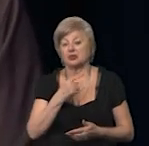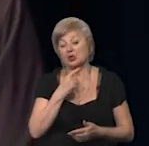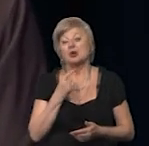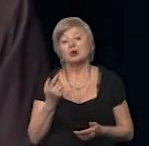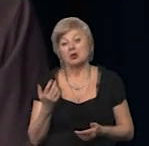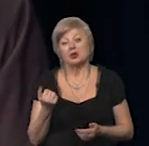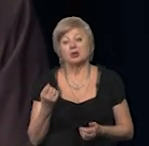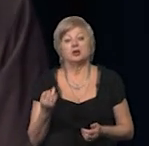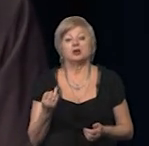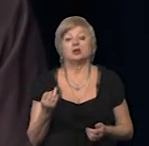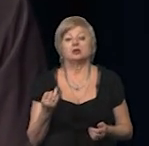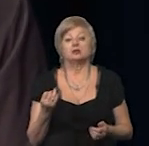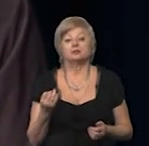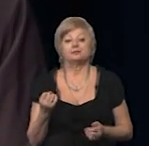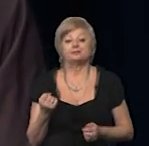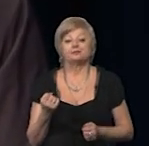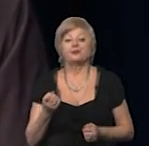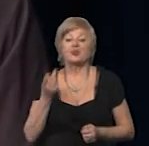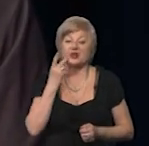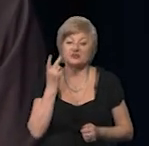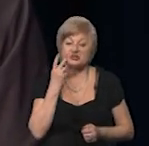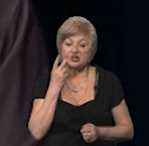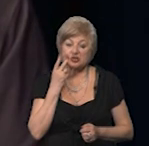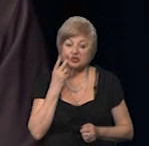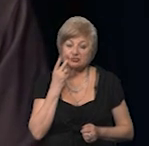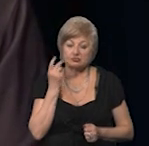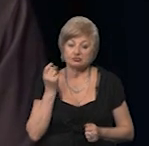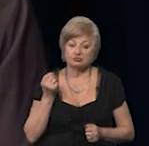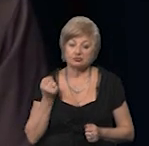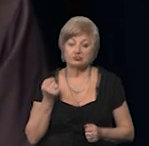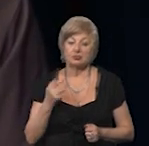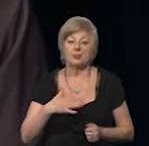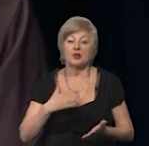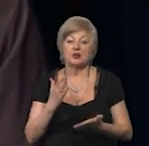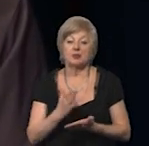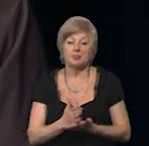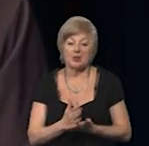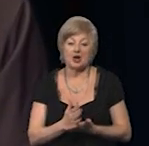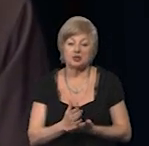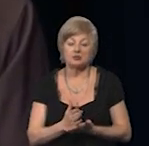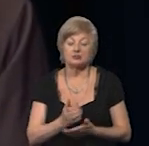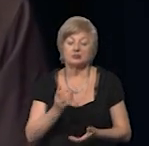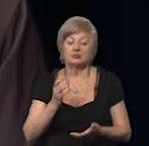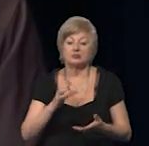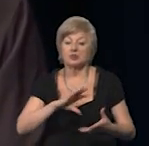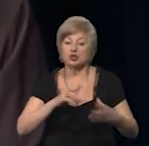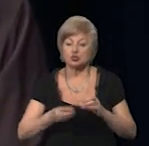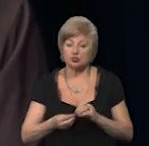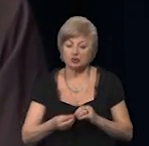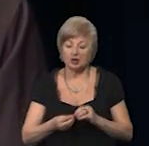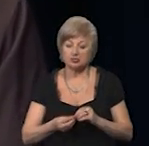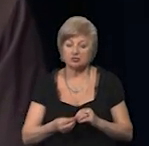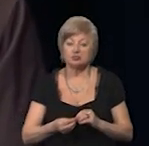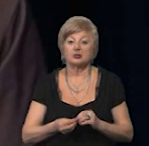розмовляв. І завжди ми маємо один і той самий результат. Тобто, якщо люди